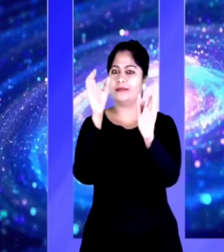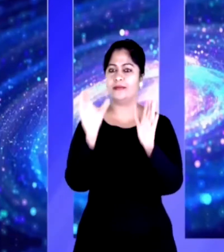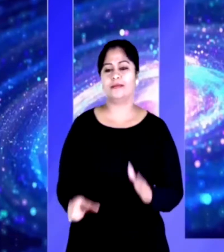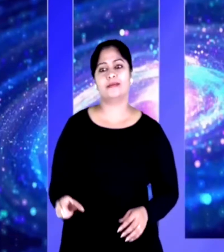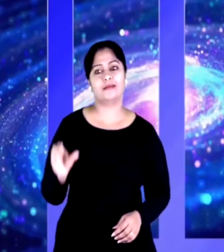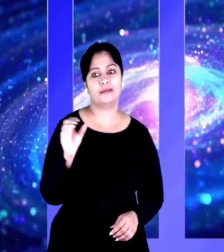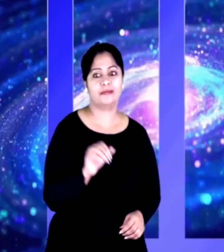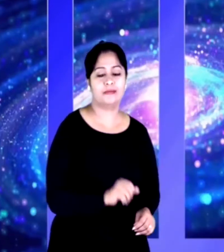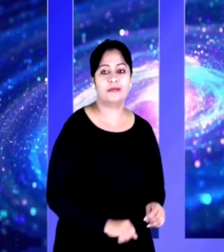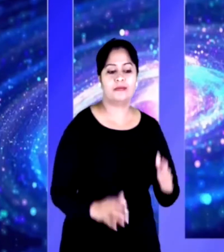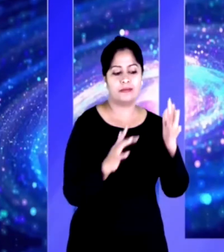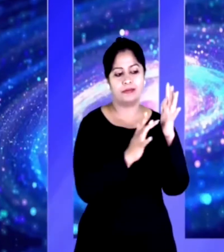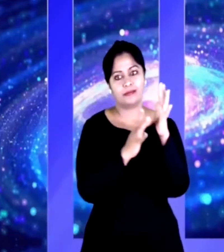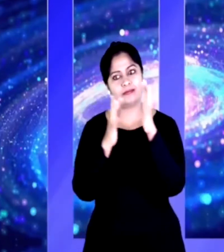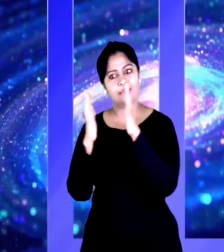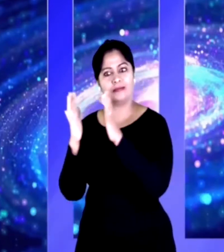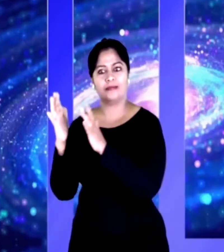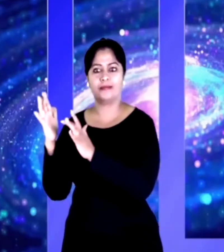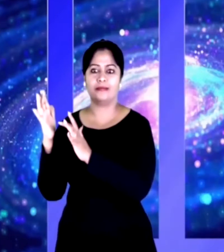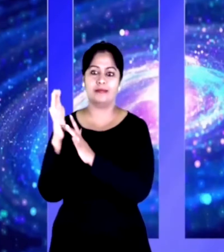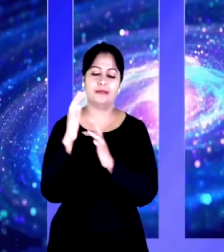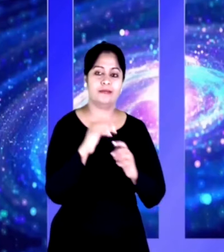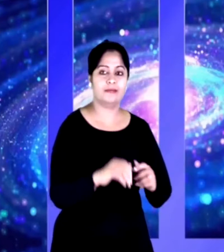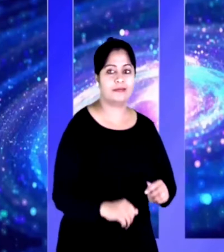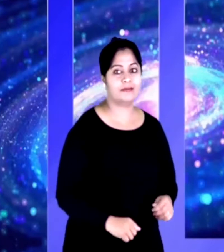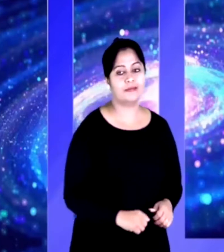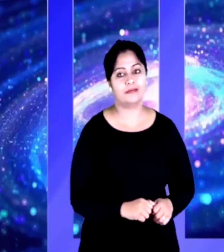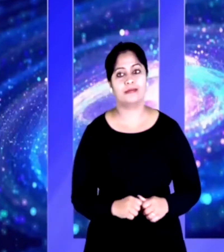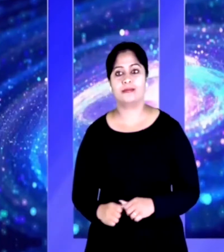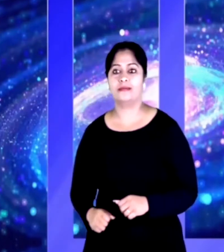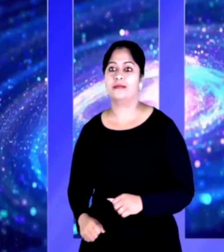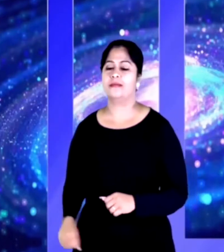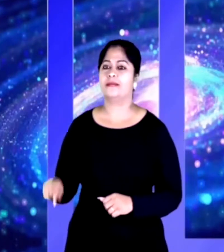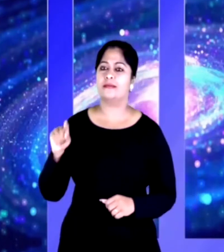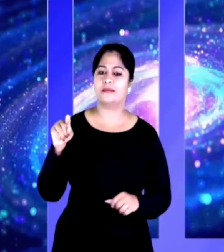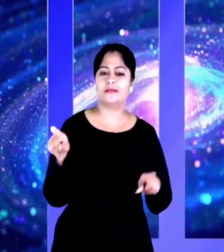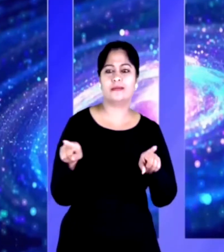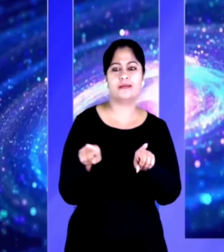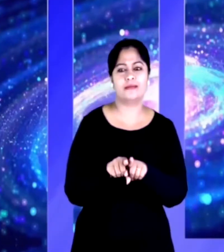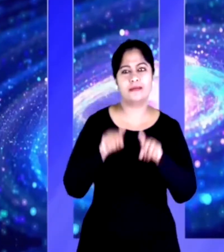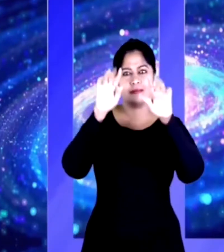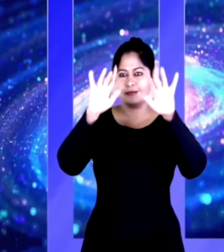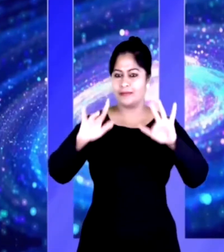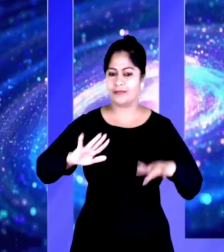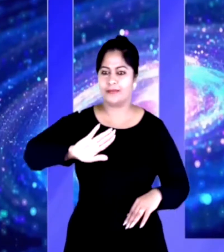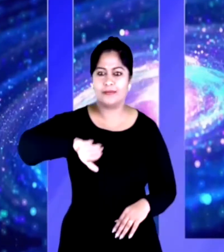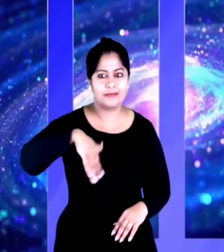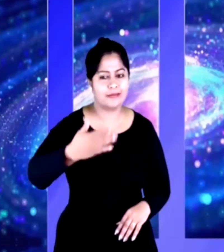स्वामी दच्छगर्प येसु, मलैक्के